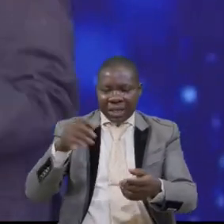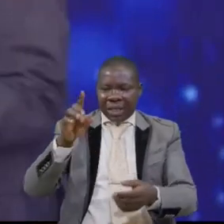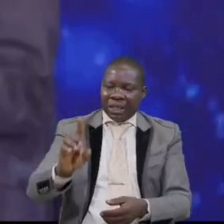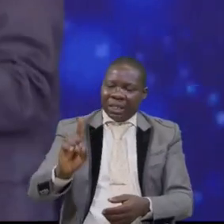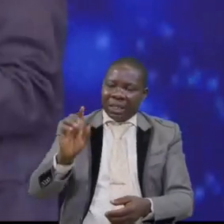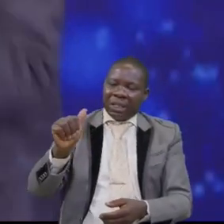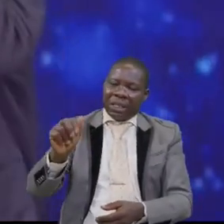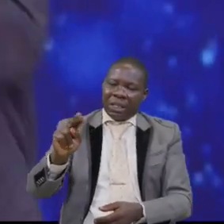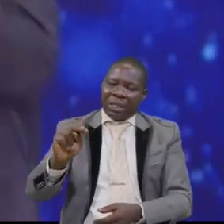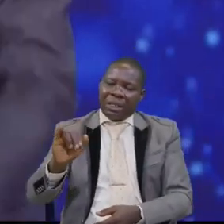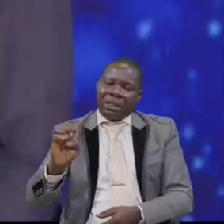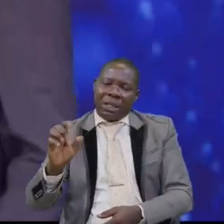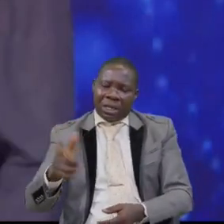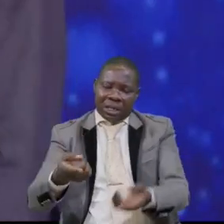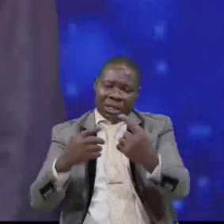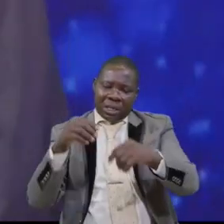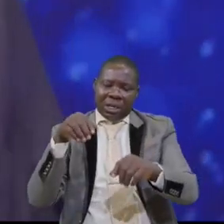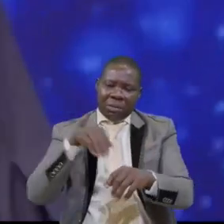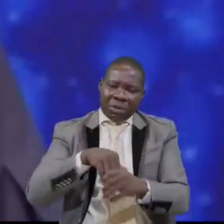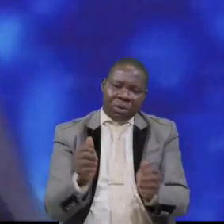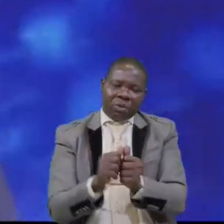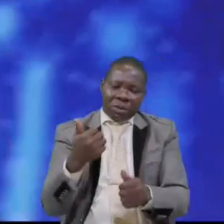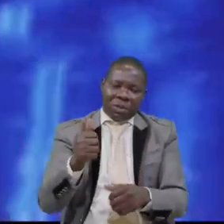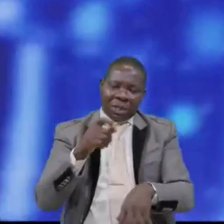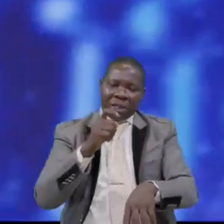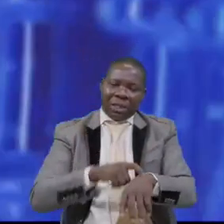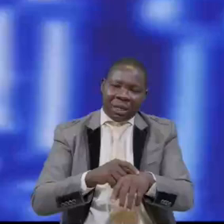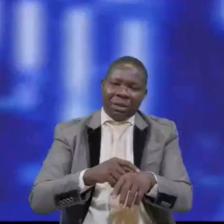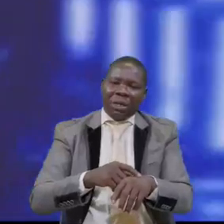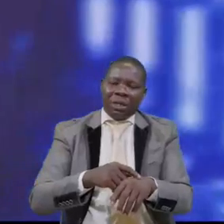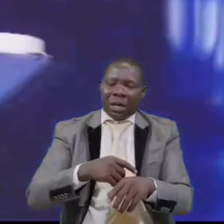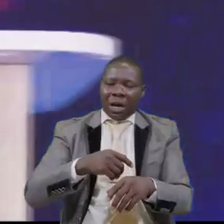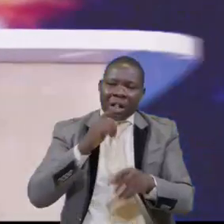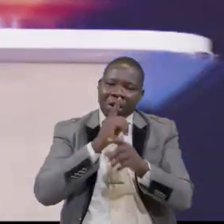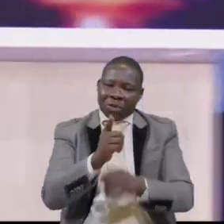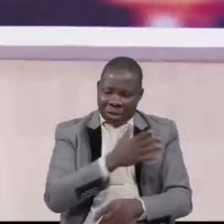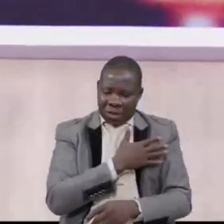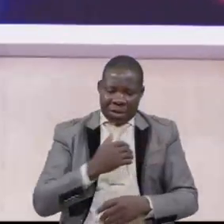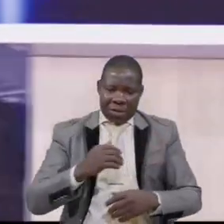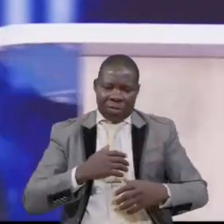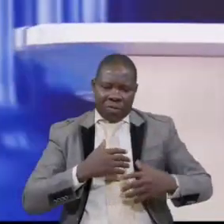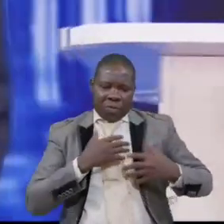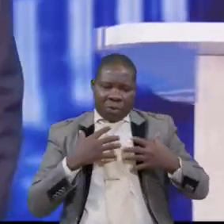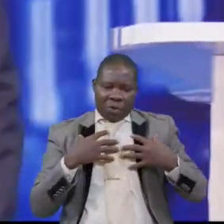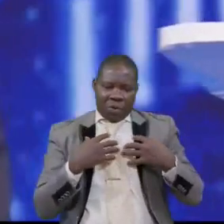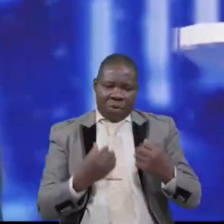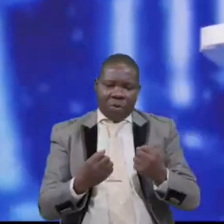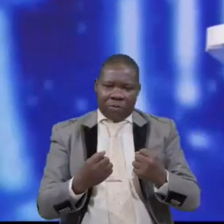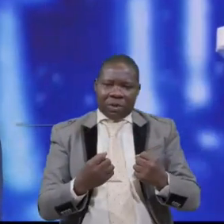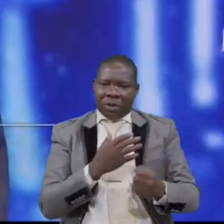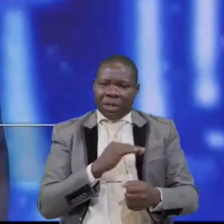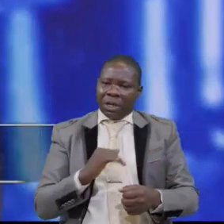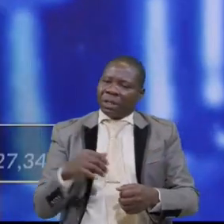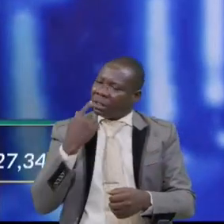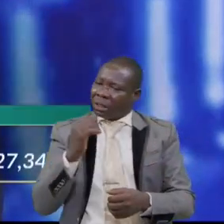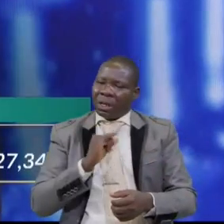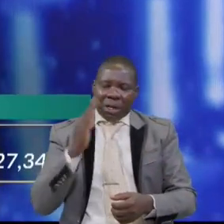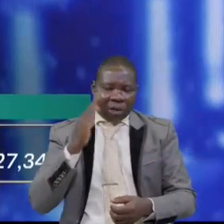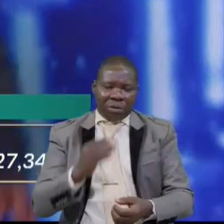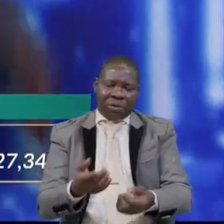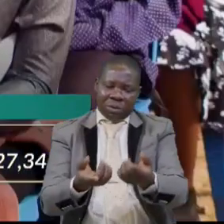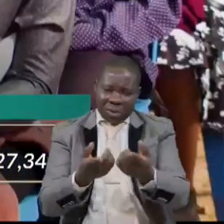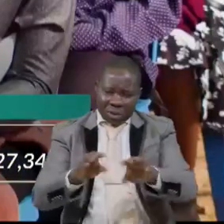l'assurance 10 fois grande, confiance de 10 fois grande. Et il dit, donne-moi du temps. Je te reviendrai. Ne touche personne pour le moment.